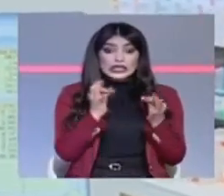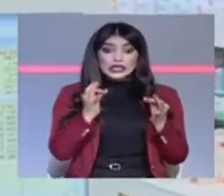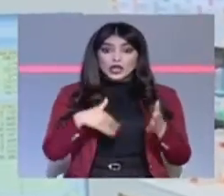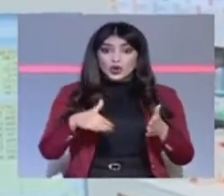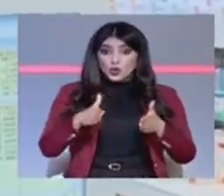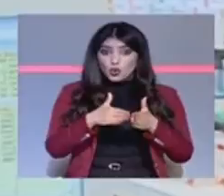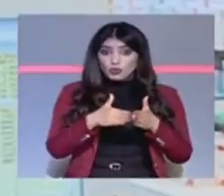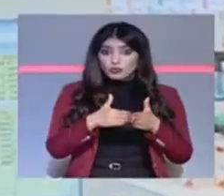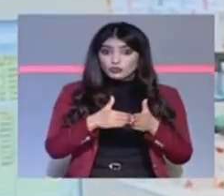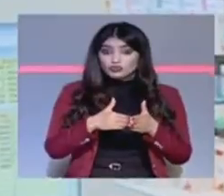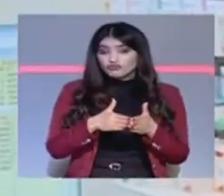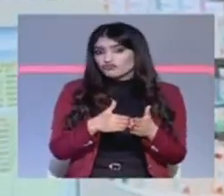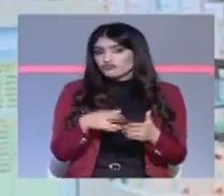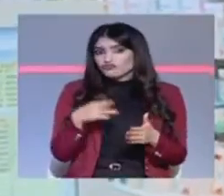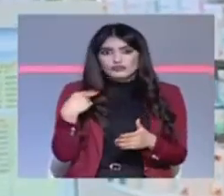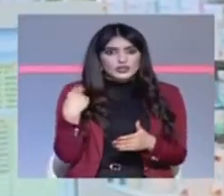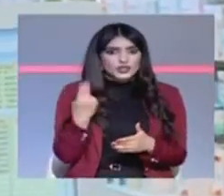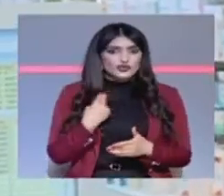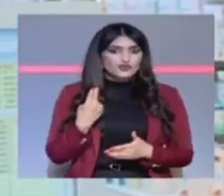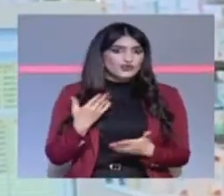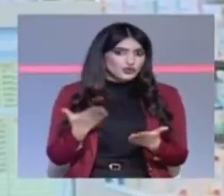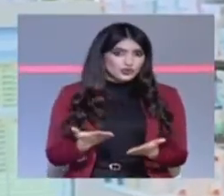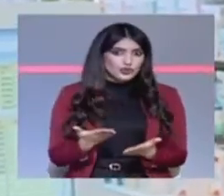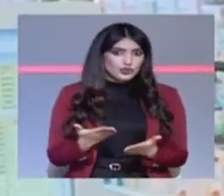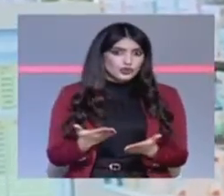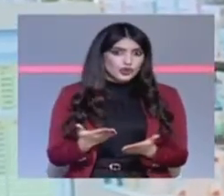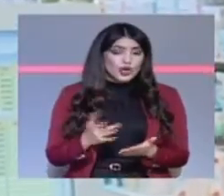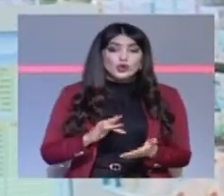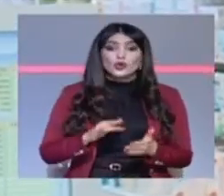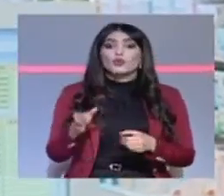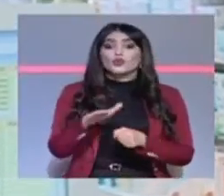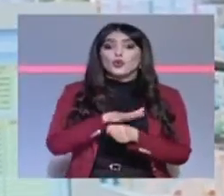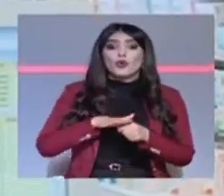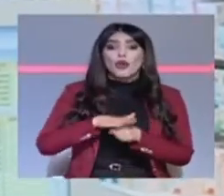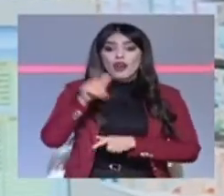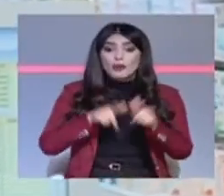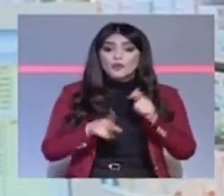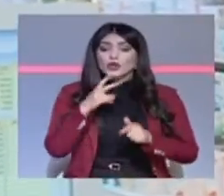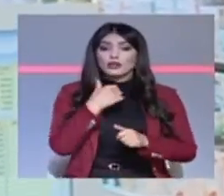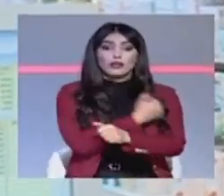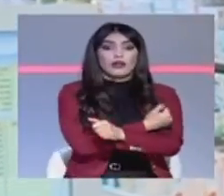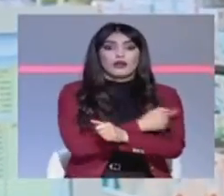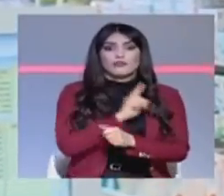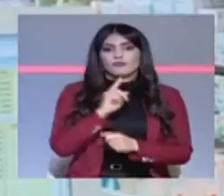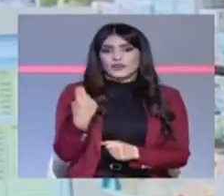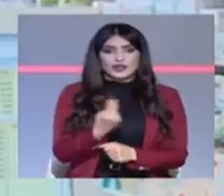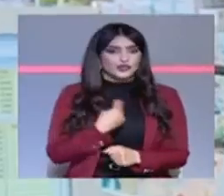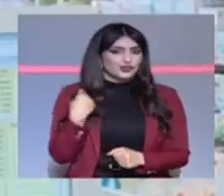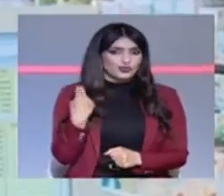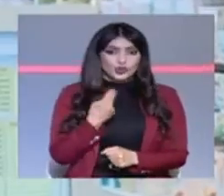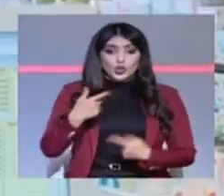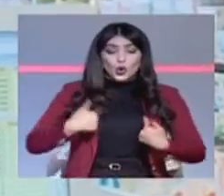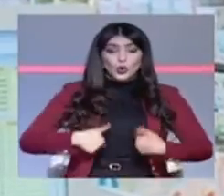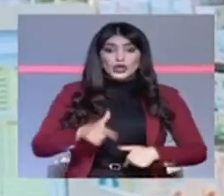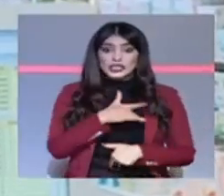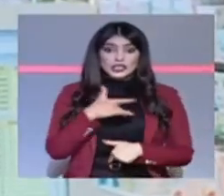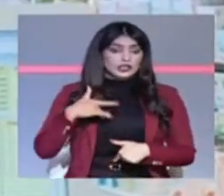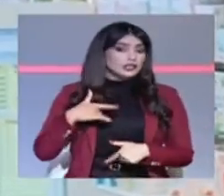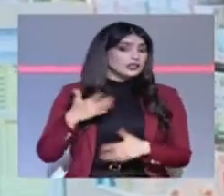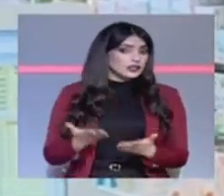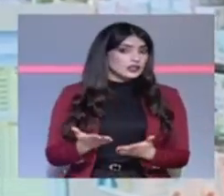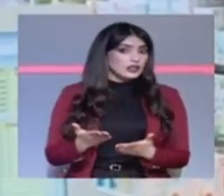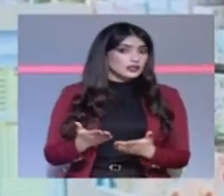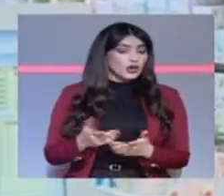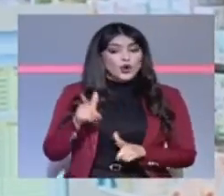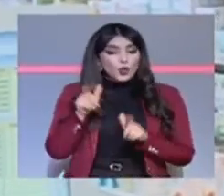هذا مش ممكن اليوم وطلبت الكل بالنسبه للسيد المركزي وزاره الصحه قعدنا احنا في اشكال مع